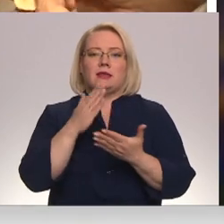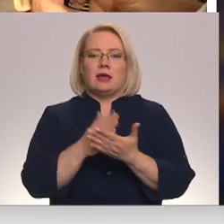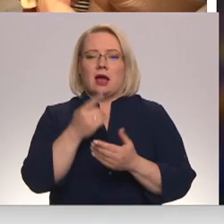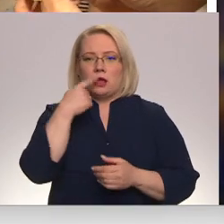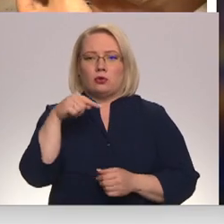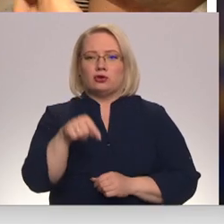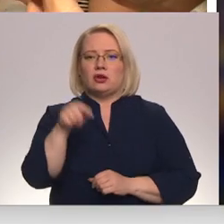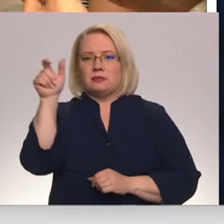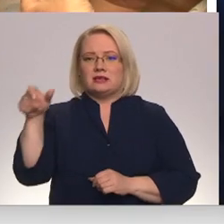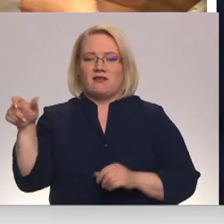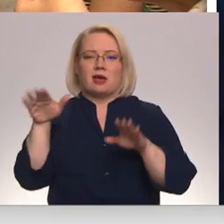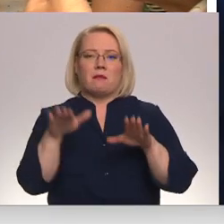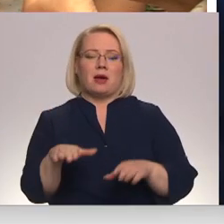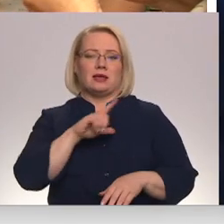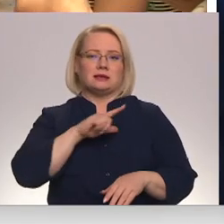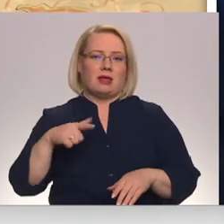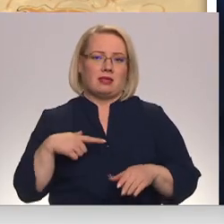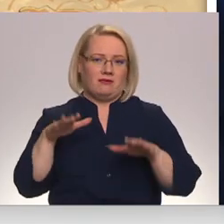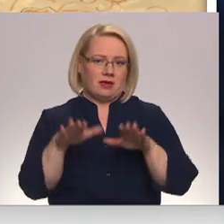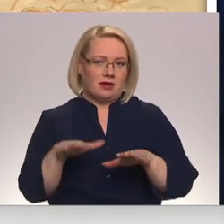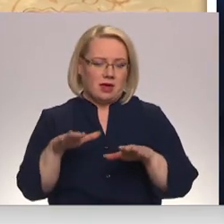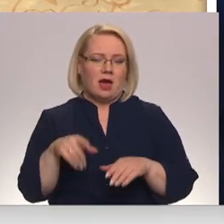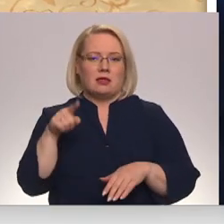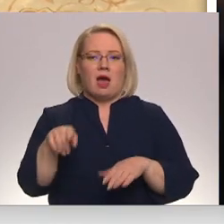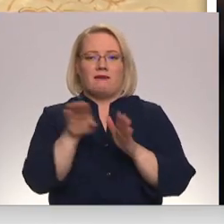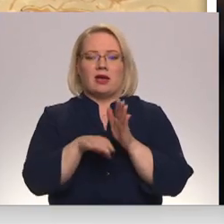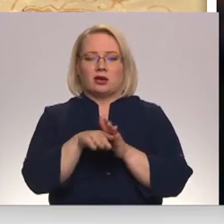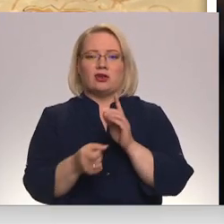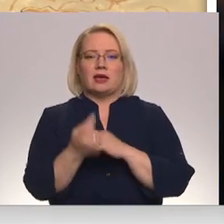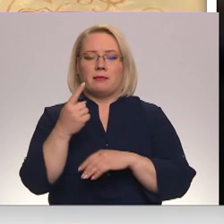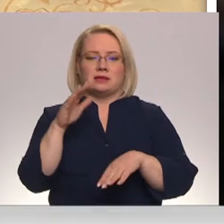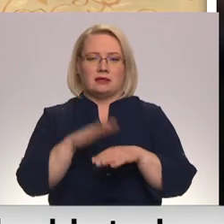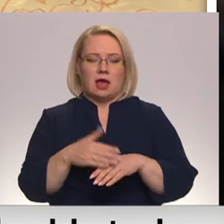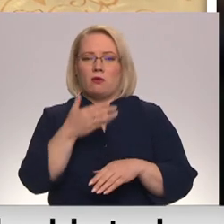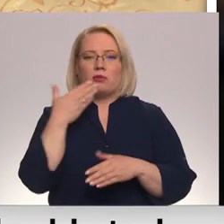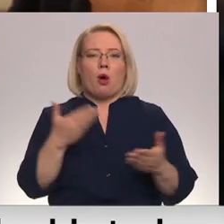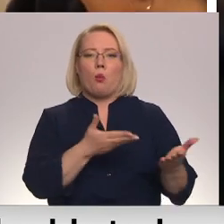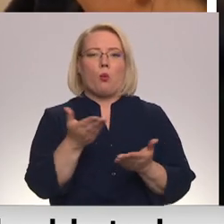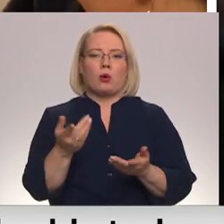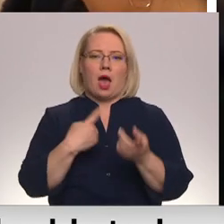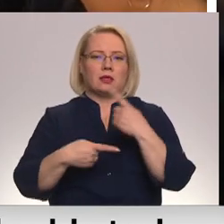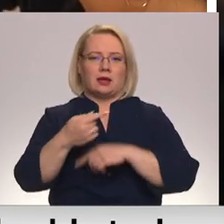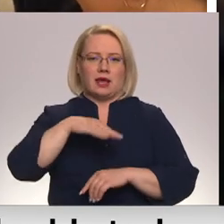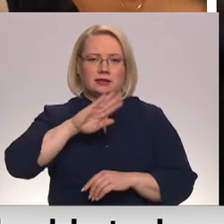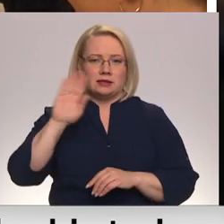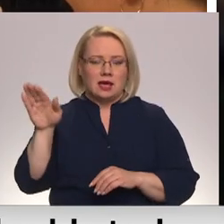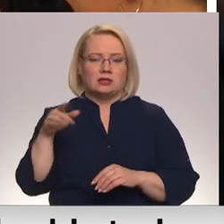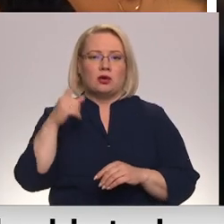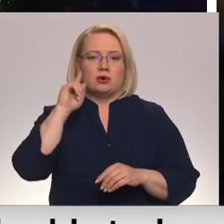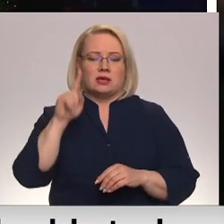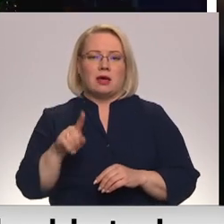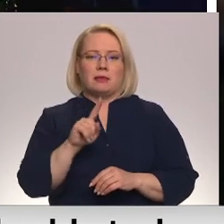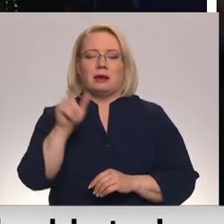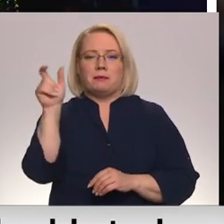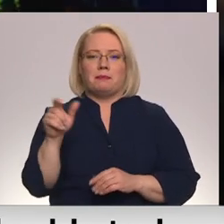paliks Latvijas sabiedrībā, nu, kaut vai tā vienkāršā iemesla dēļ, ka viņiem nav kur atgriezties, jo, kā mēs zinām, ir